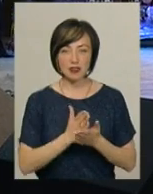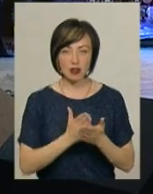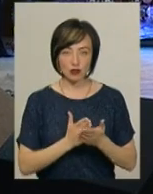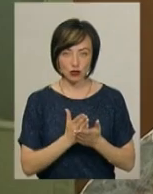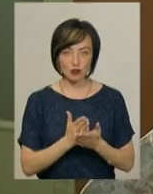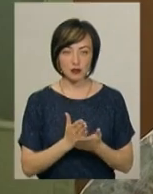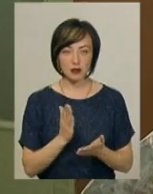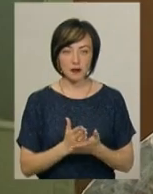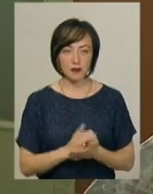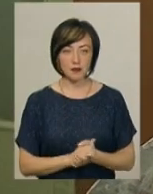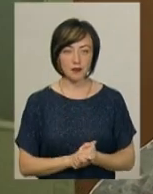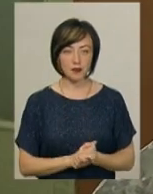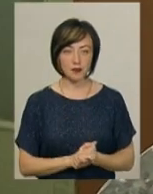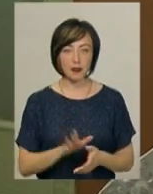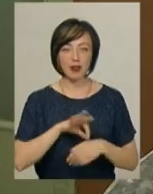фітнесі.